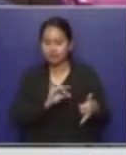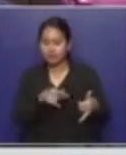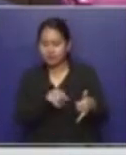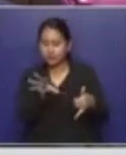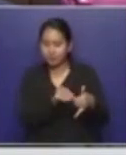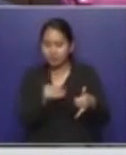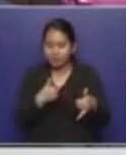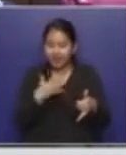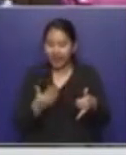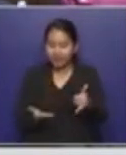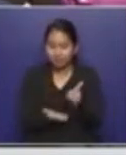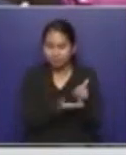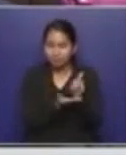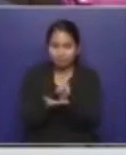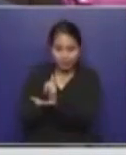วก็ส่งตัว